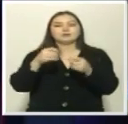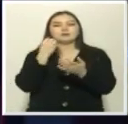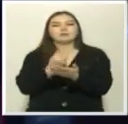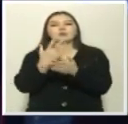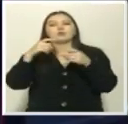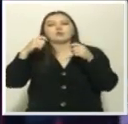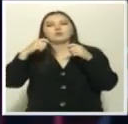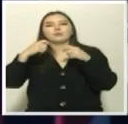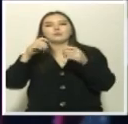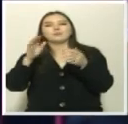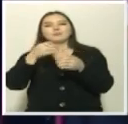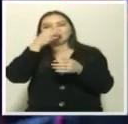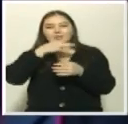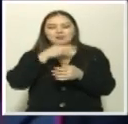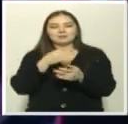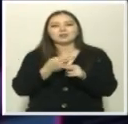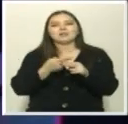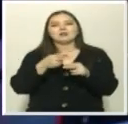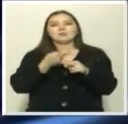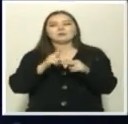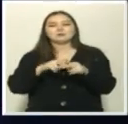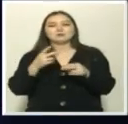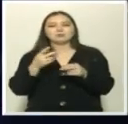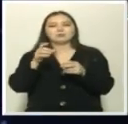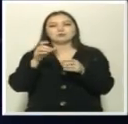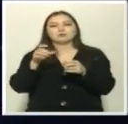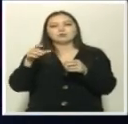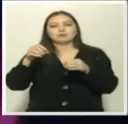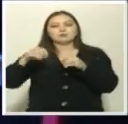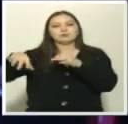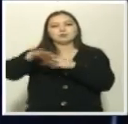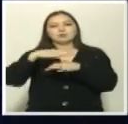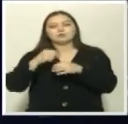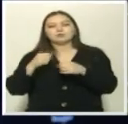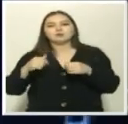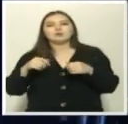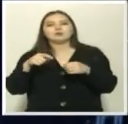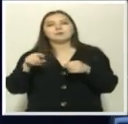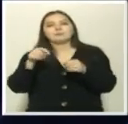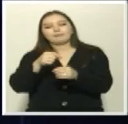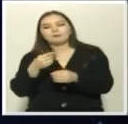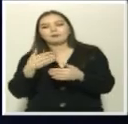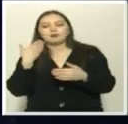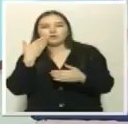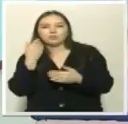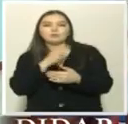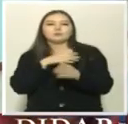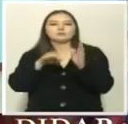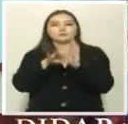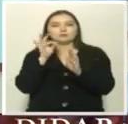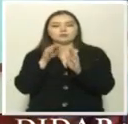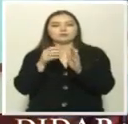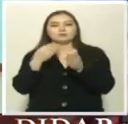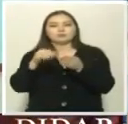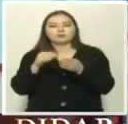обучают за рубежом. Наряду с этим проводится и процедура закупа лекарств для пациентов с социально значимыми заболеваниями. В